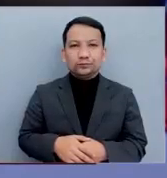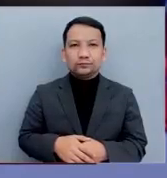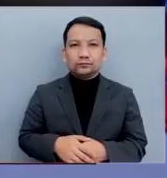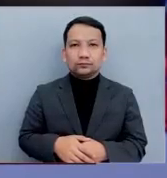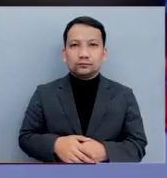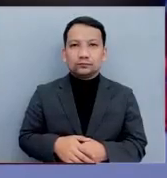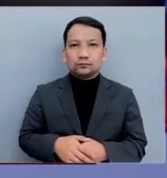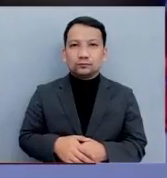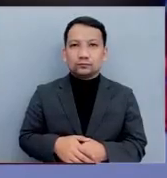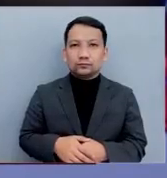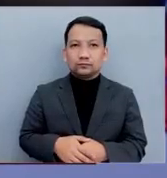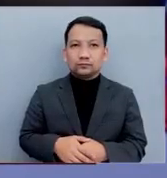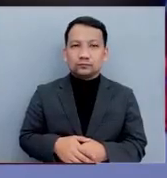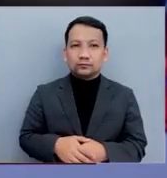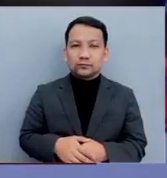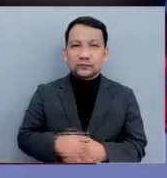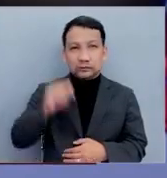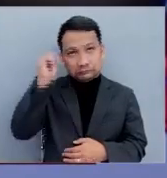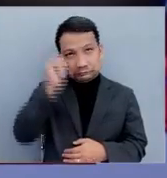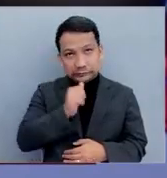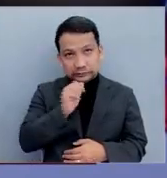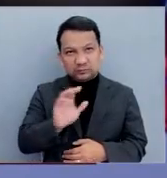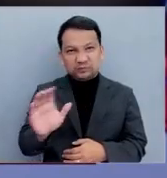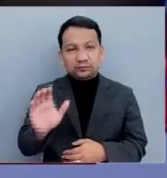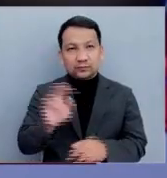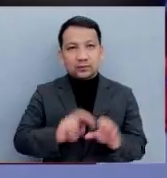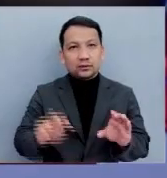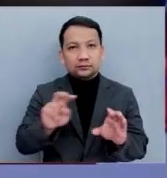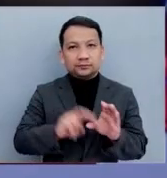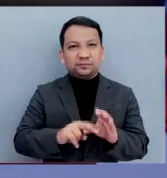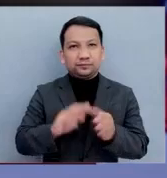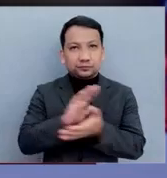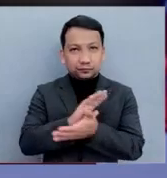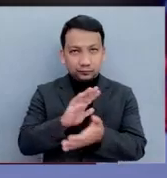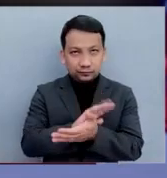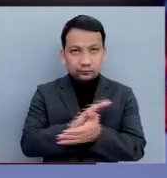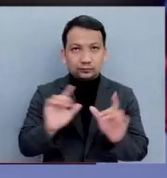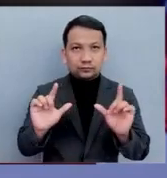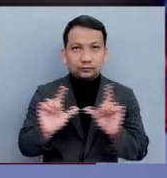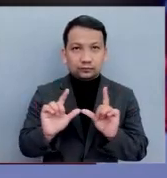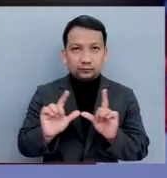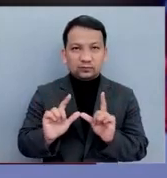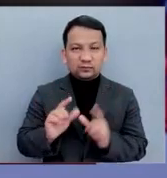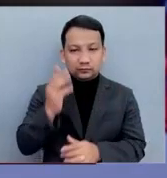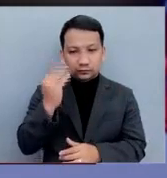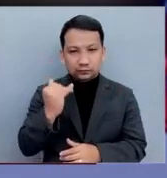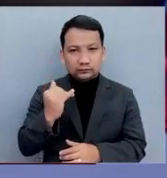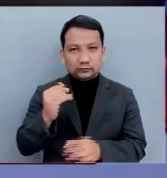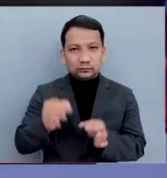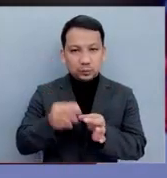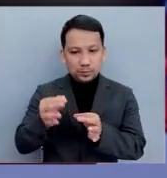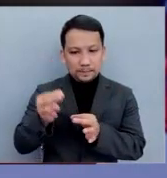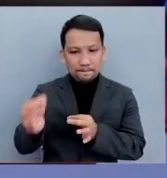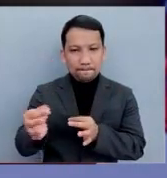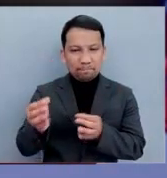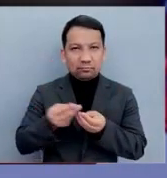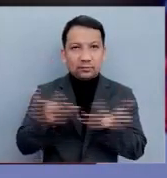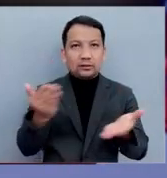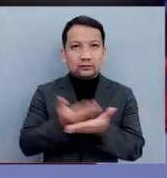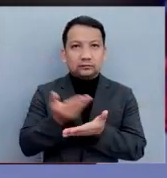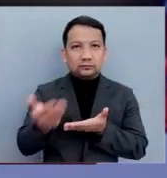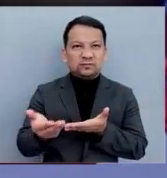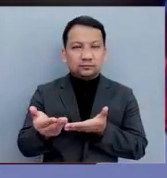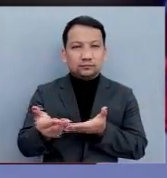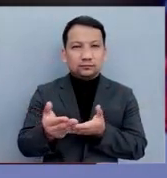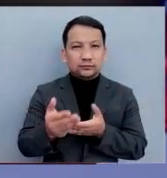Mukhang matagal pang magtitiis ang ilang motorista sa papel na lisensya. Naunsyami na naman kasi ang pagbili ng pamahalaan